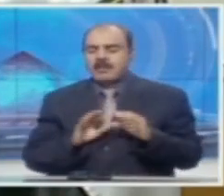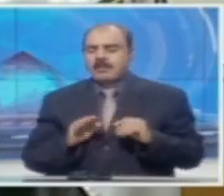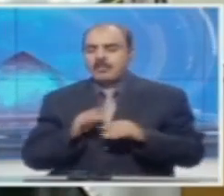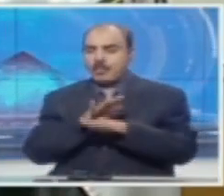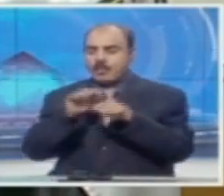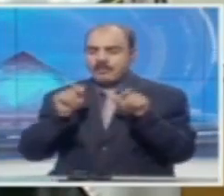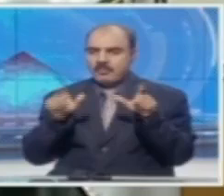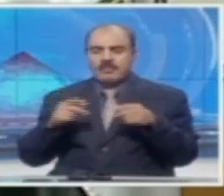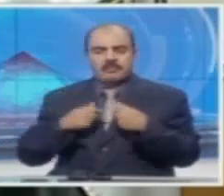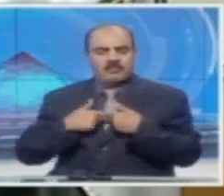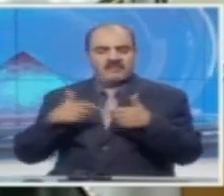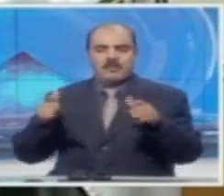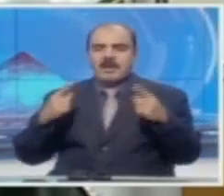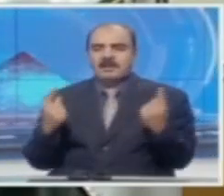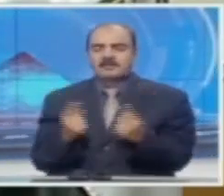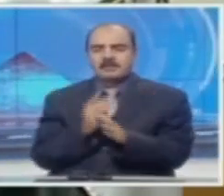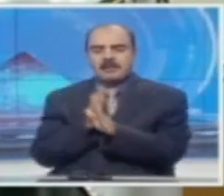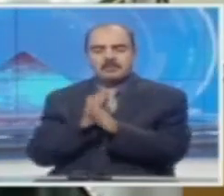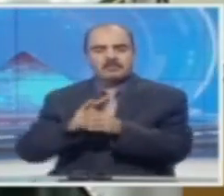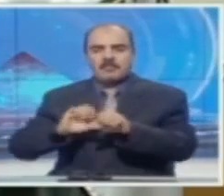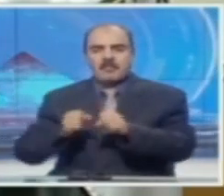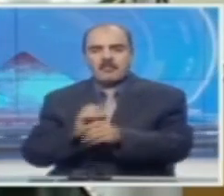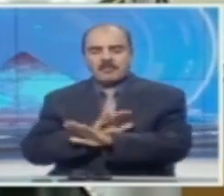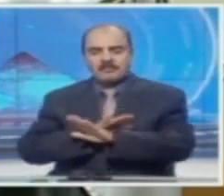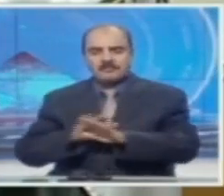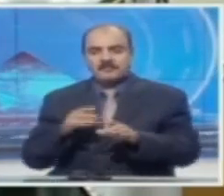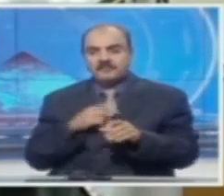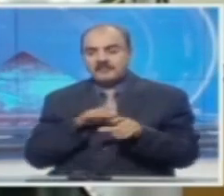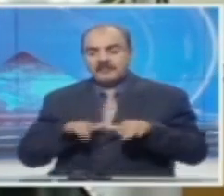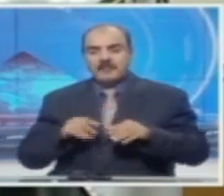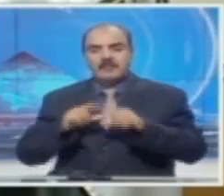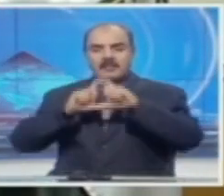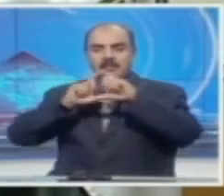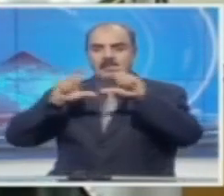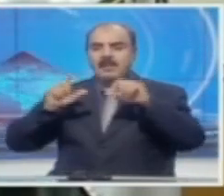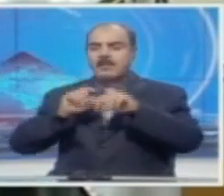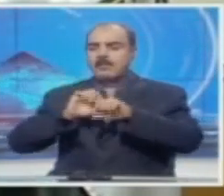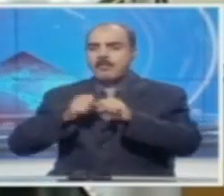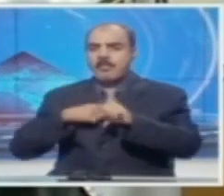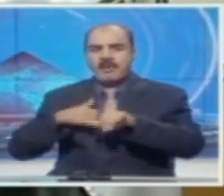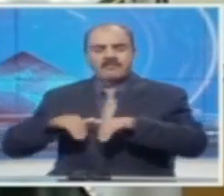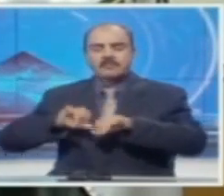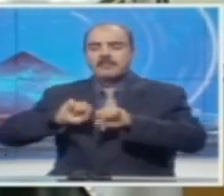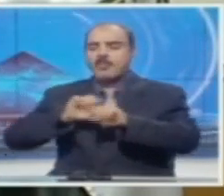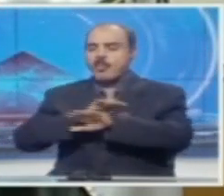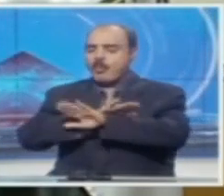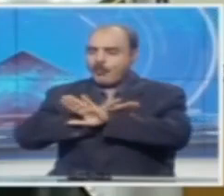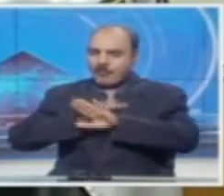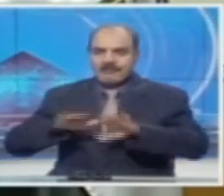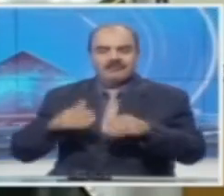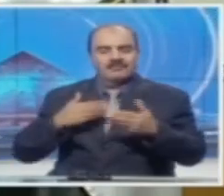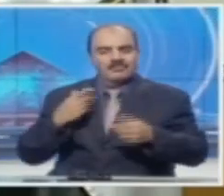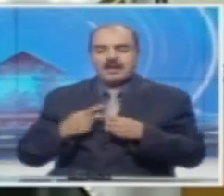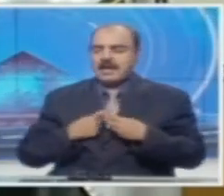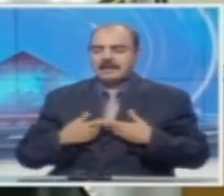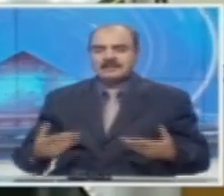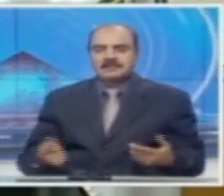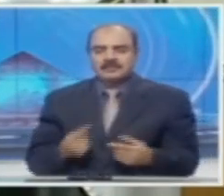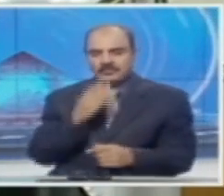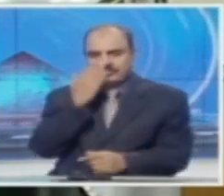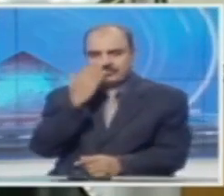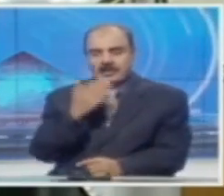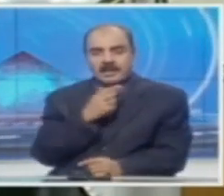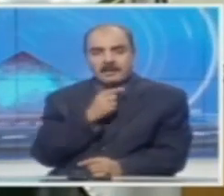التي يتبناها الجهاز والتي ترفع شعار لا للتواطؤ في التعاقدات الحكومية. شكرا